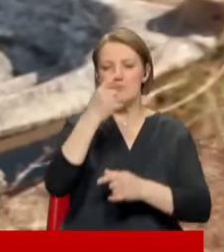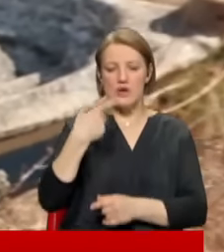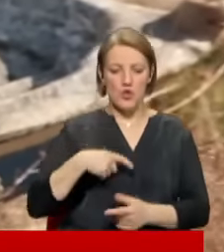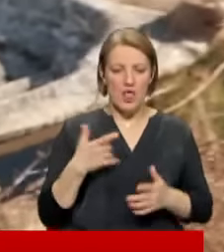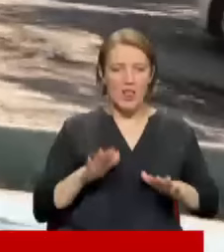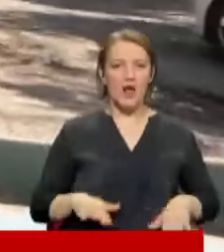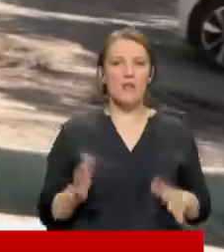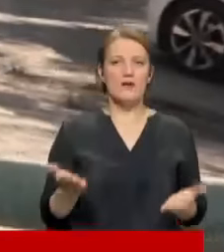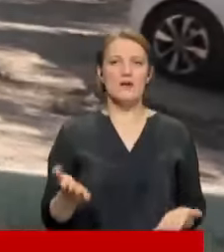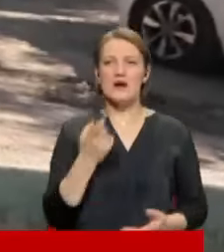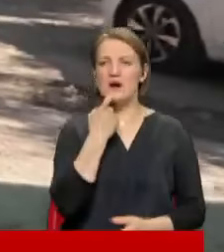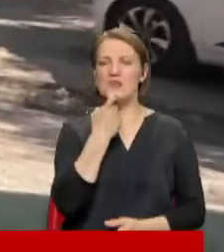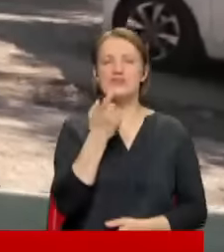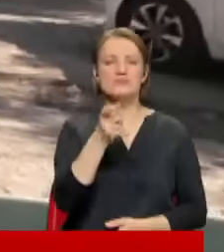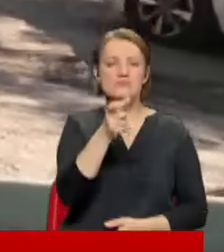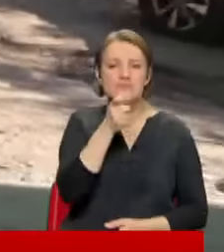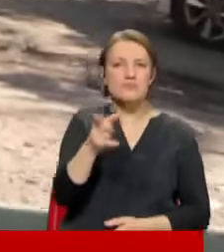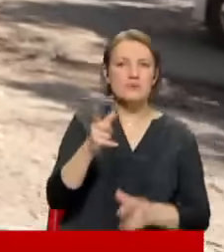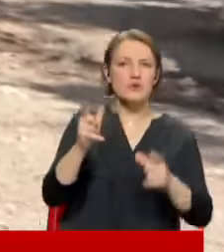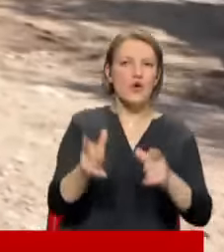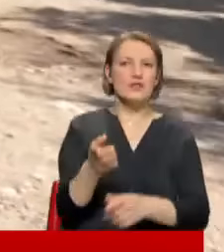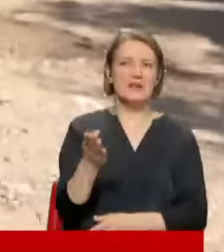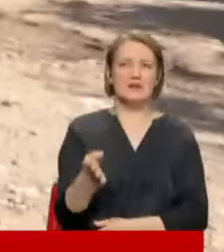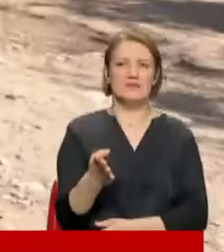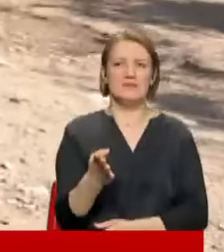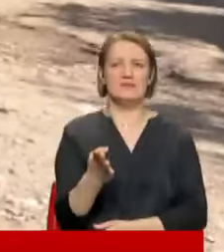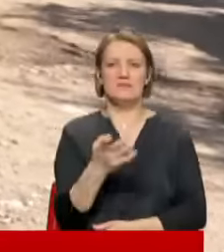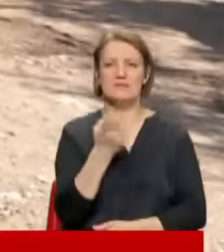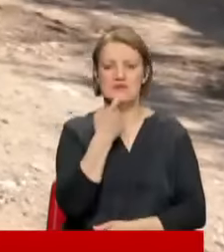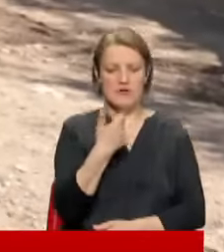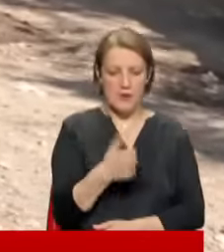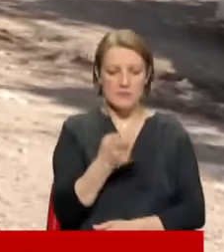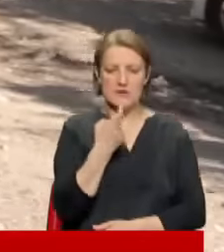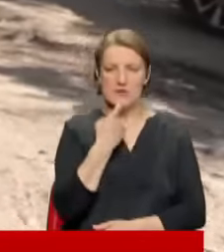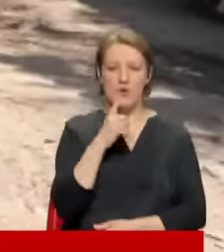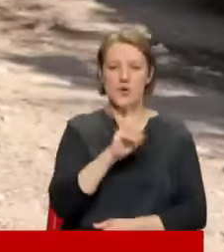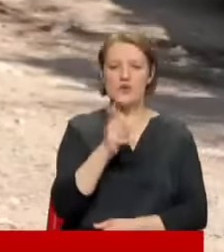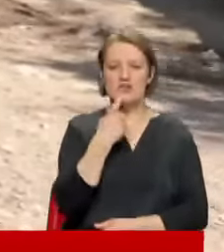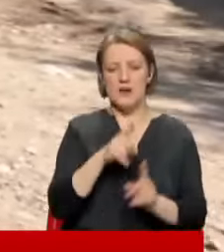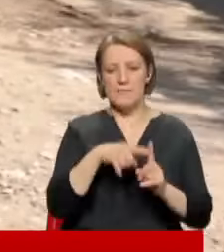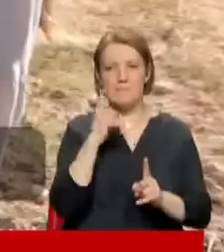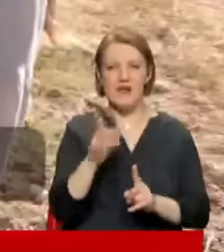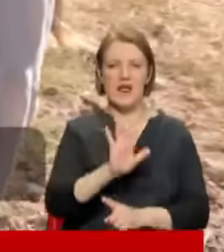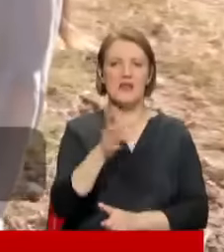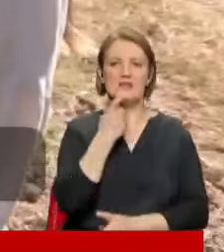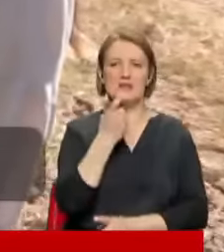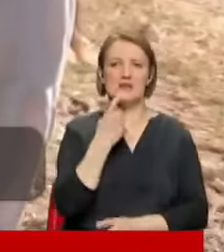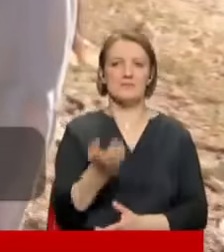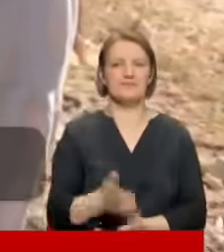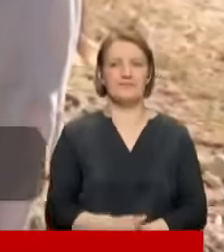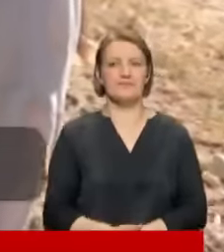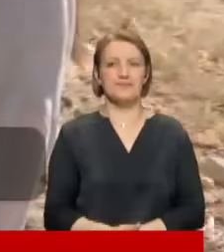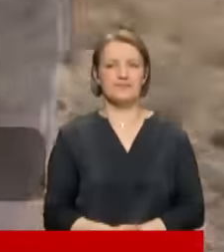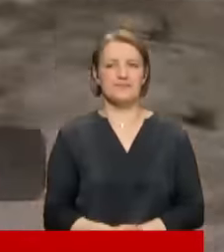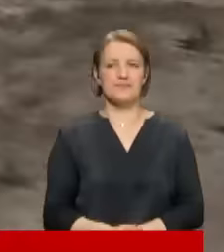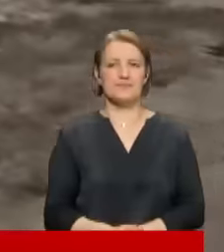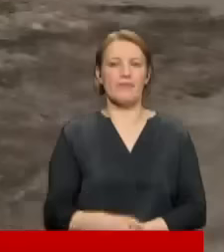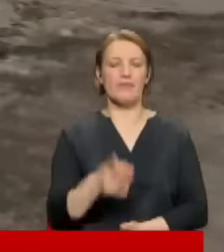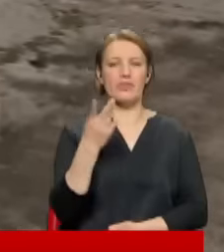özelliği kalmadı. Kaç yıl ekmek yediniz Marmara Gölü'nden? Yaşım 60, 10 yaşından beri yedik, 50 sene. Köyde yiyeceğim kalmadı, çocuğum